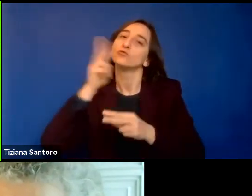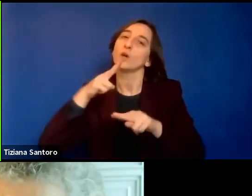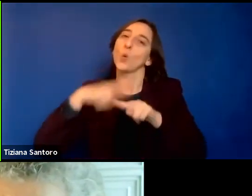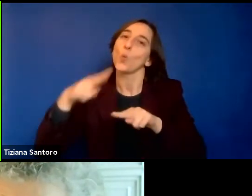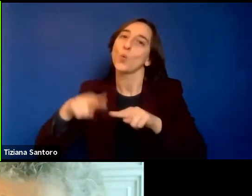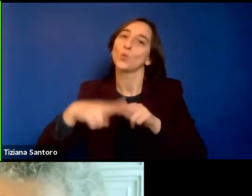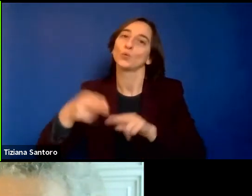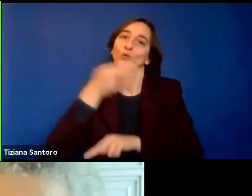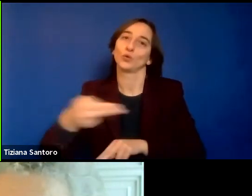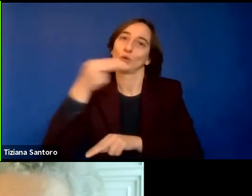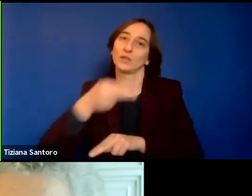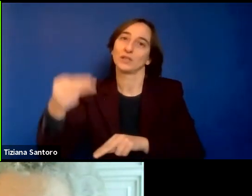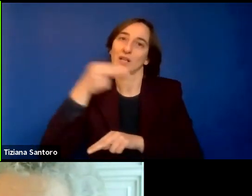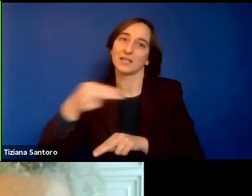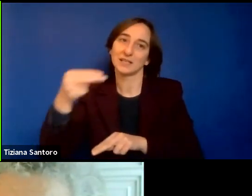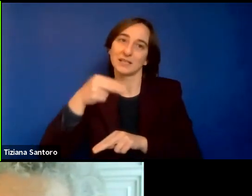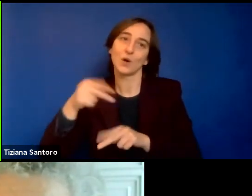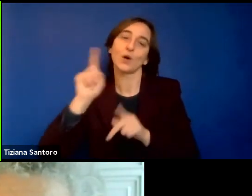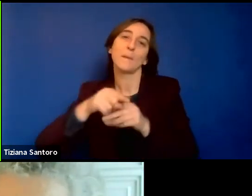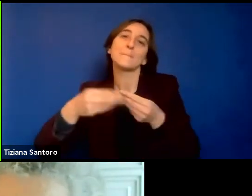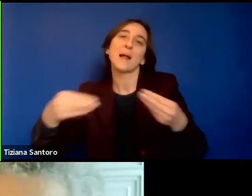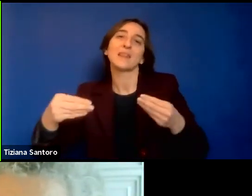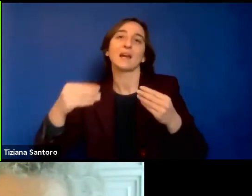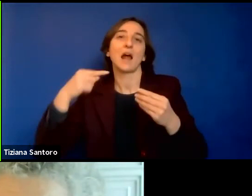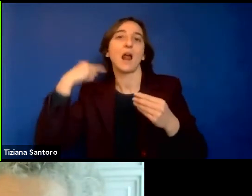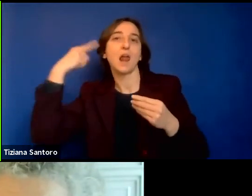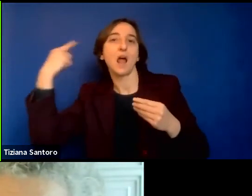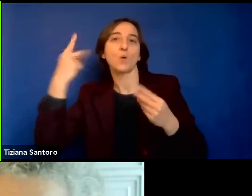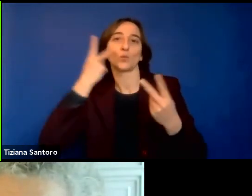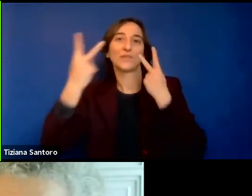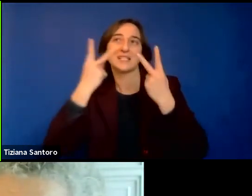audiovisivi. Sappiamo che esempi di queste